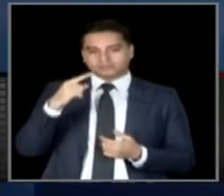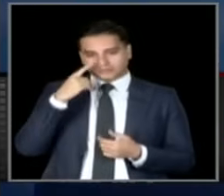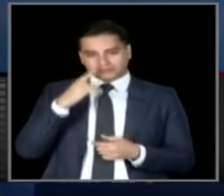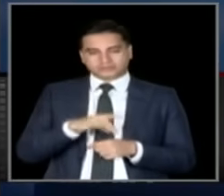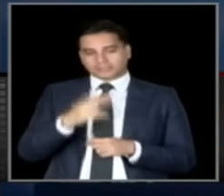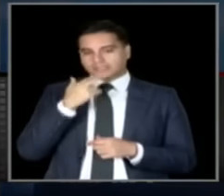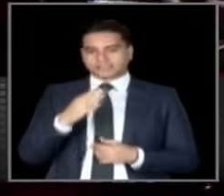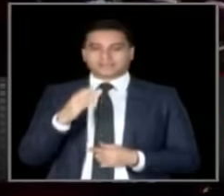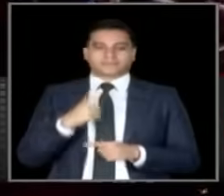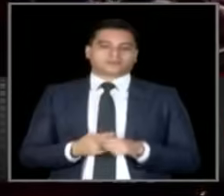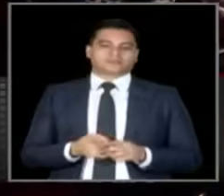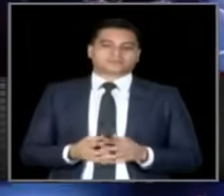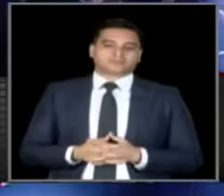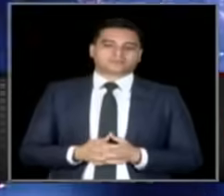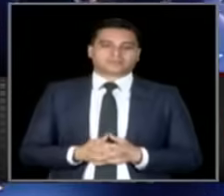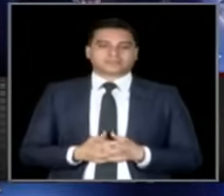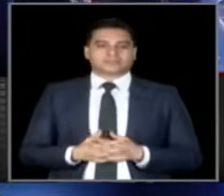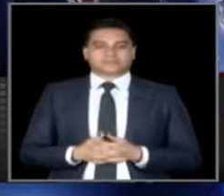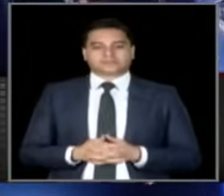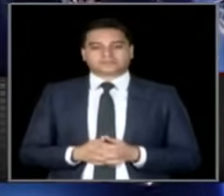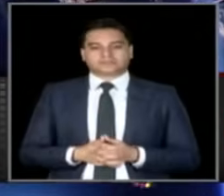إجابة خاطئة.